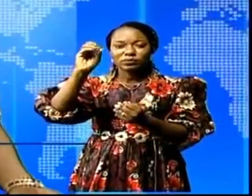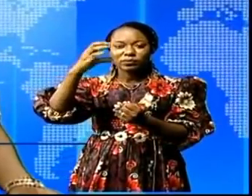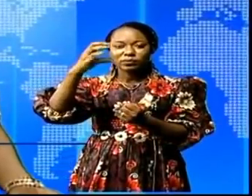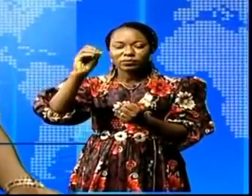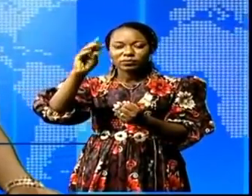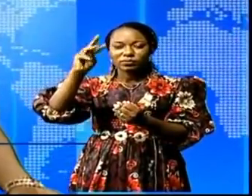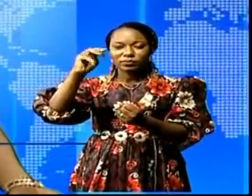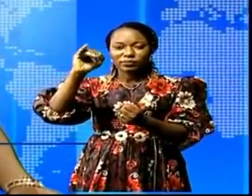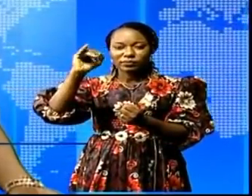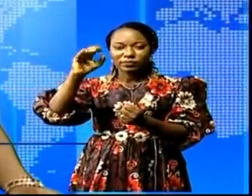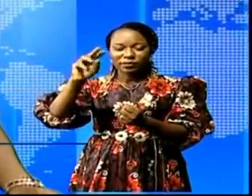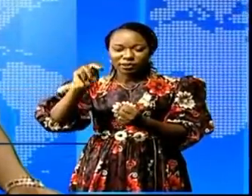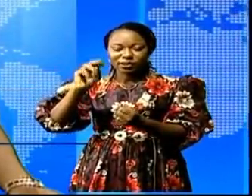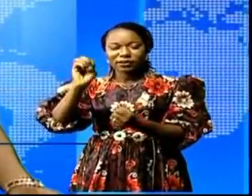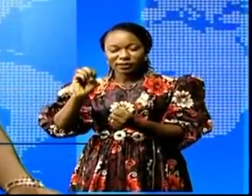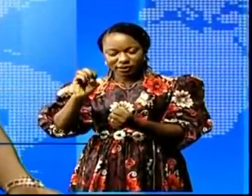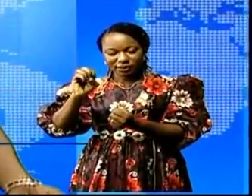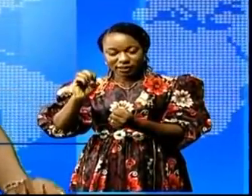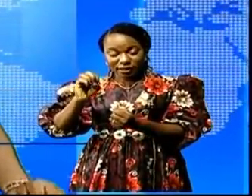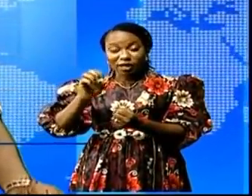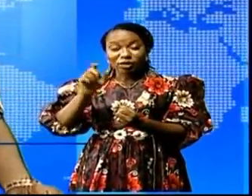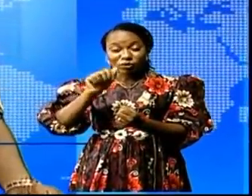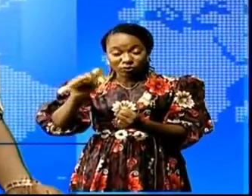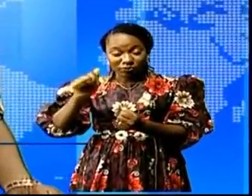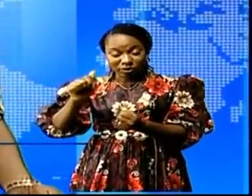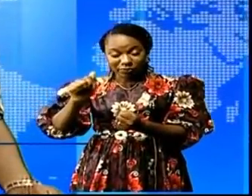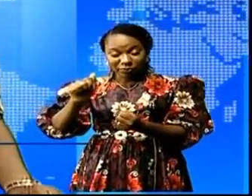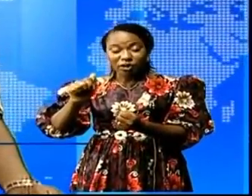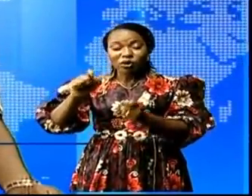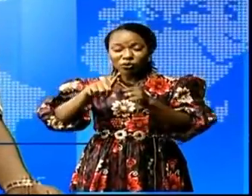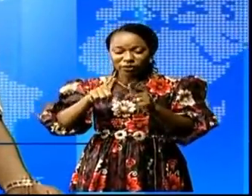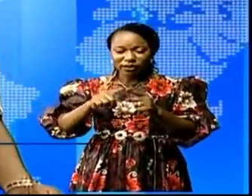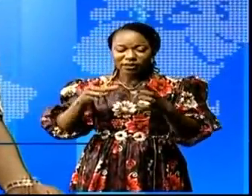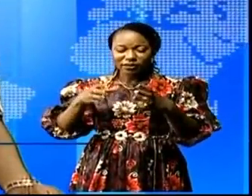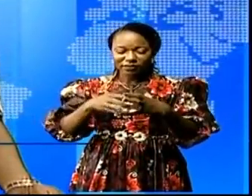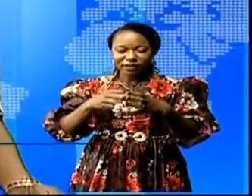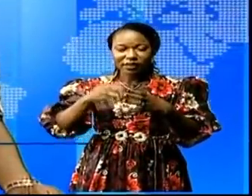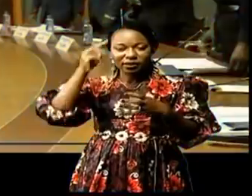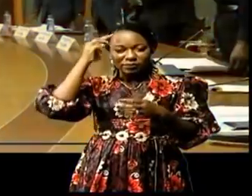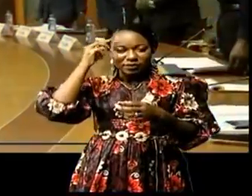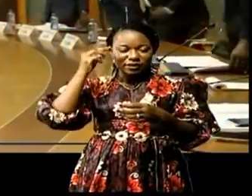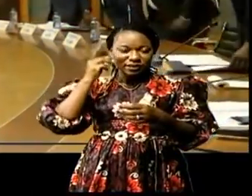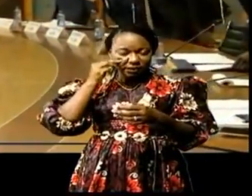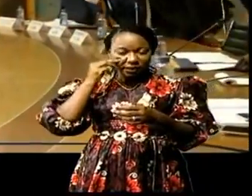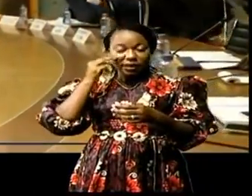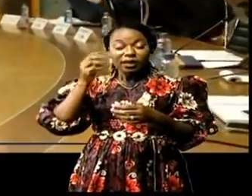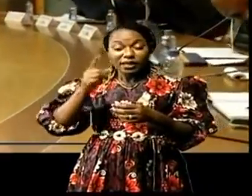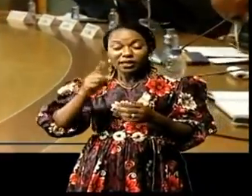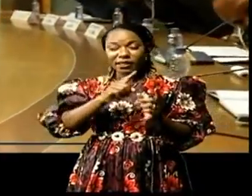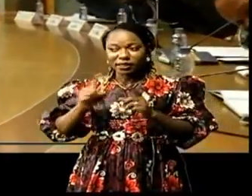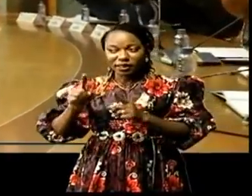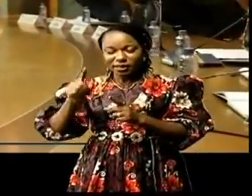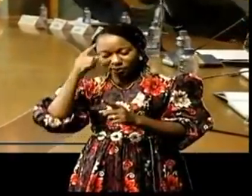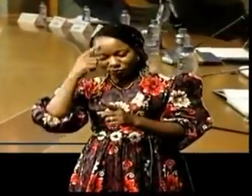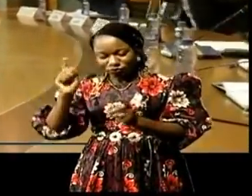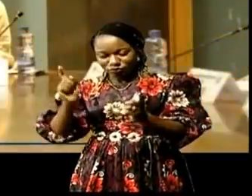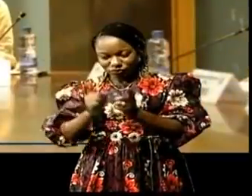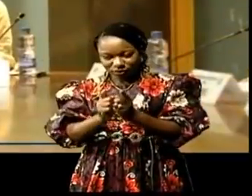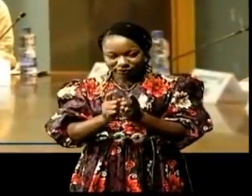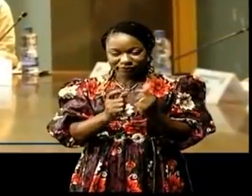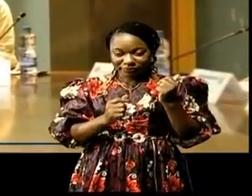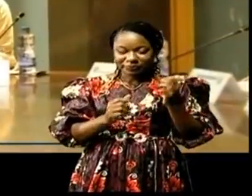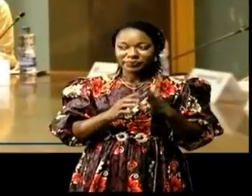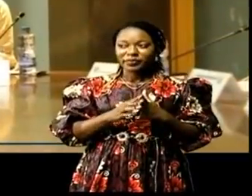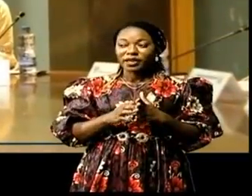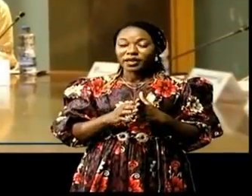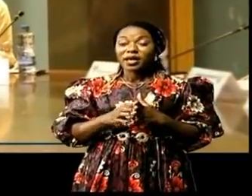que se livrait Claudine Ndoussi, ministre d'Emploi, Travail et Prévention sociale. Il était question pour la ministre de l'Emploi,